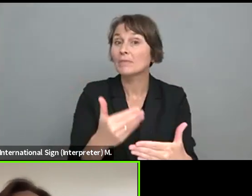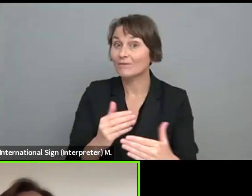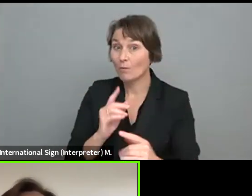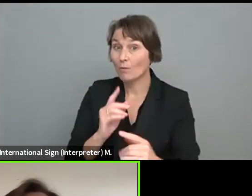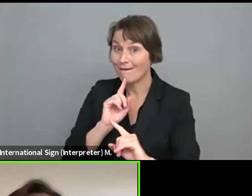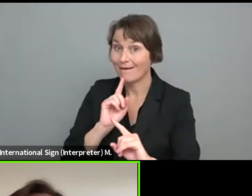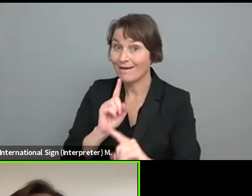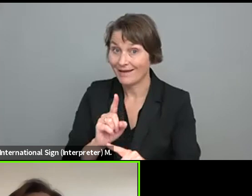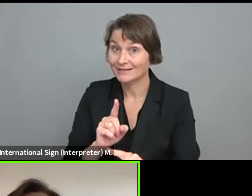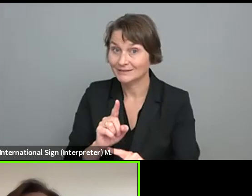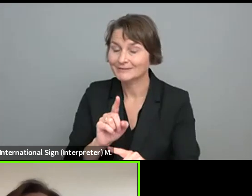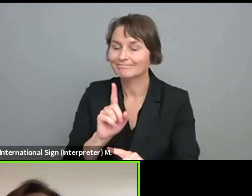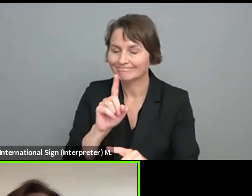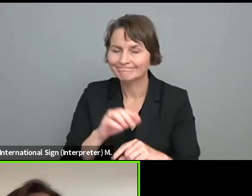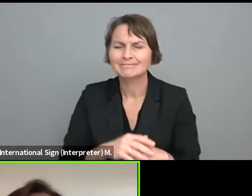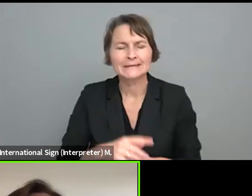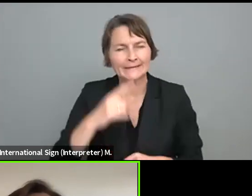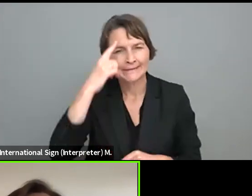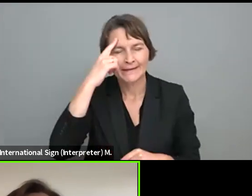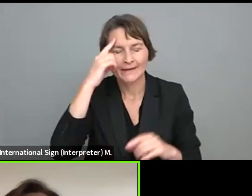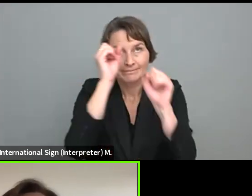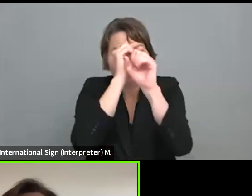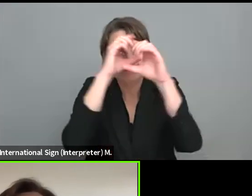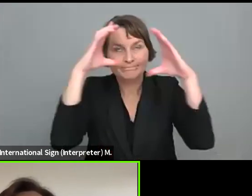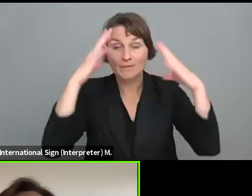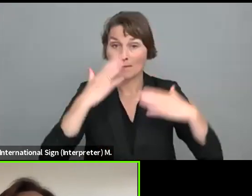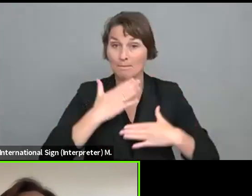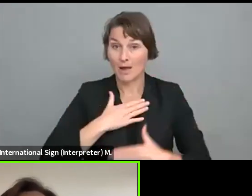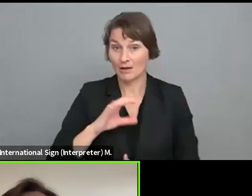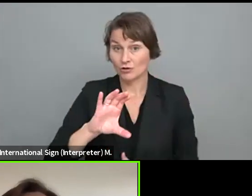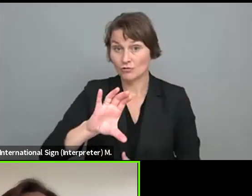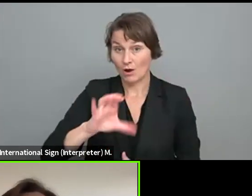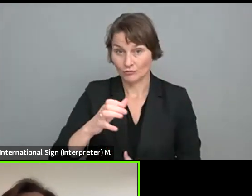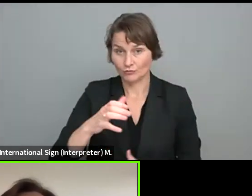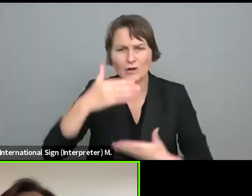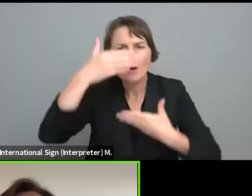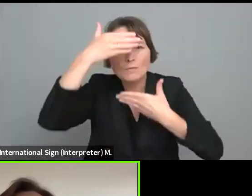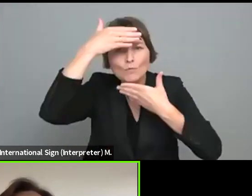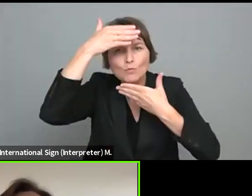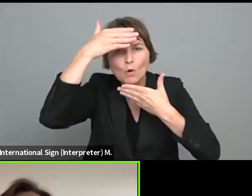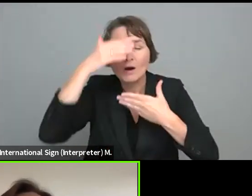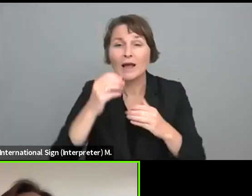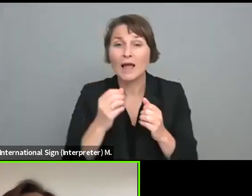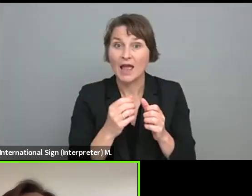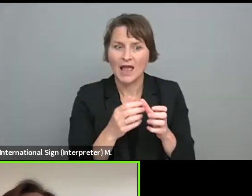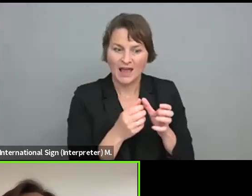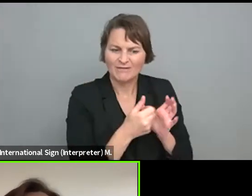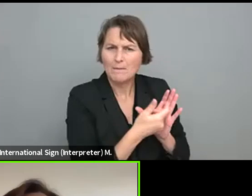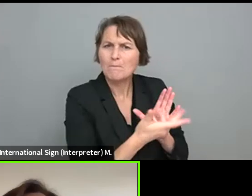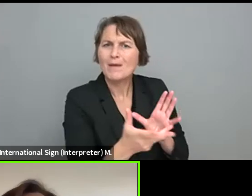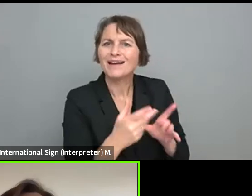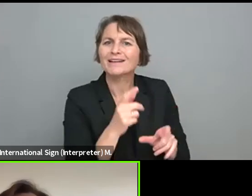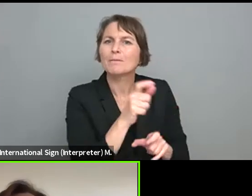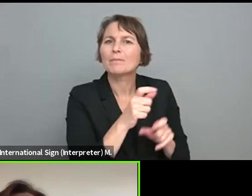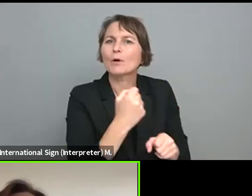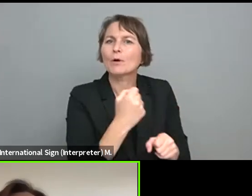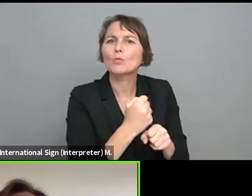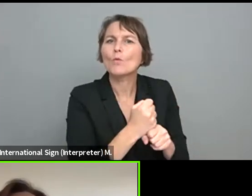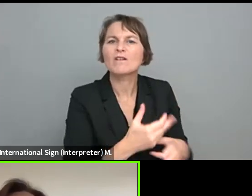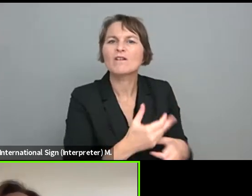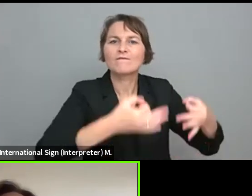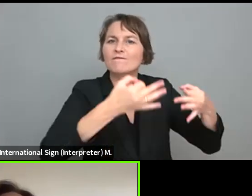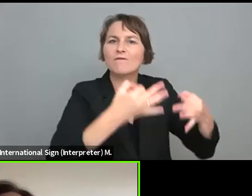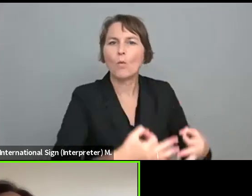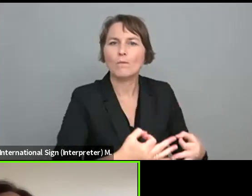l'informel, donc qui va de 75 à 89% des emplois. Ce taux est de 60% au niveau